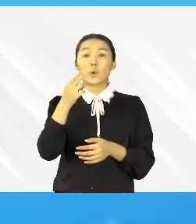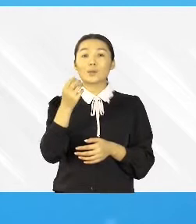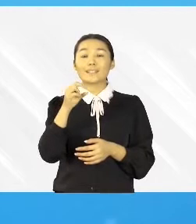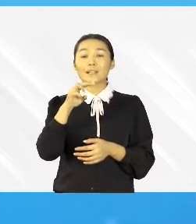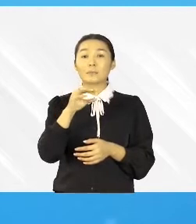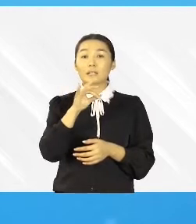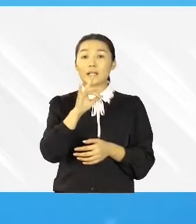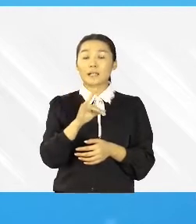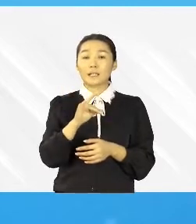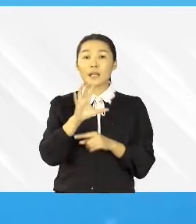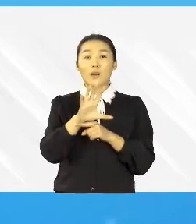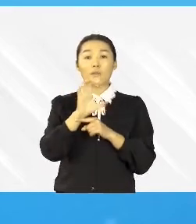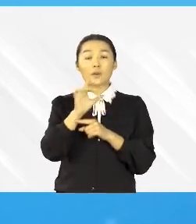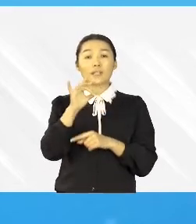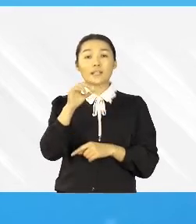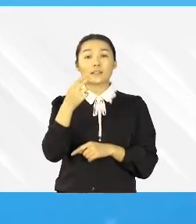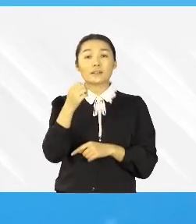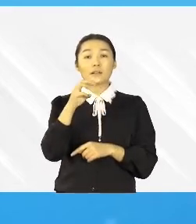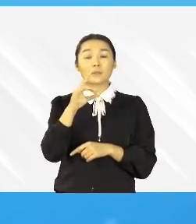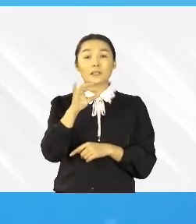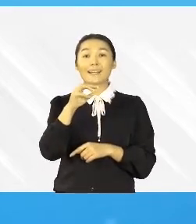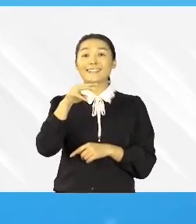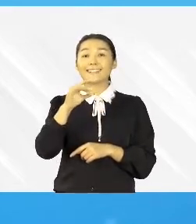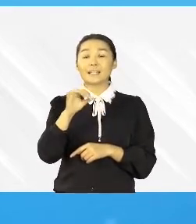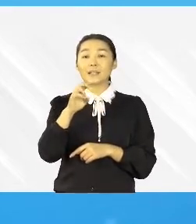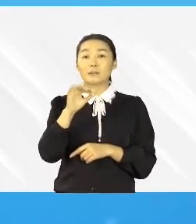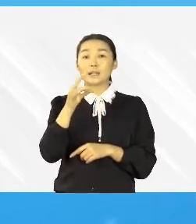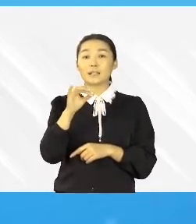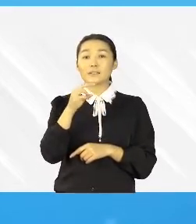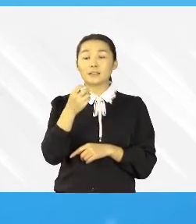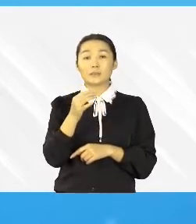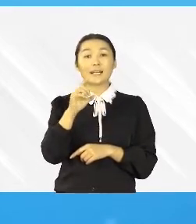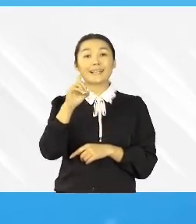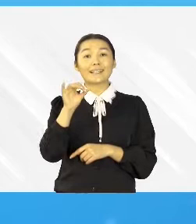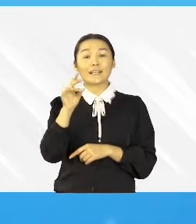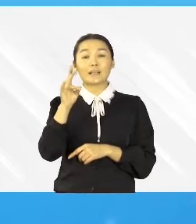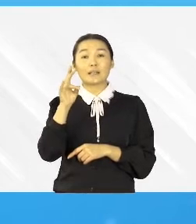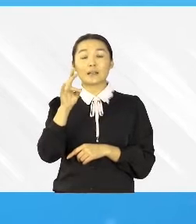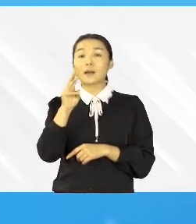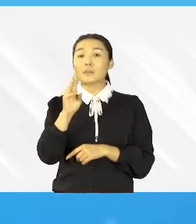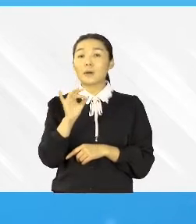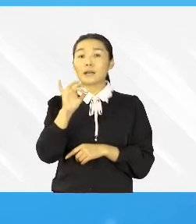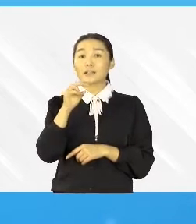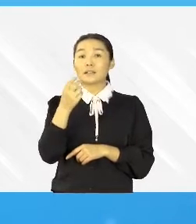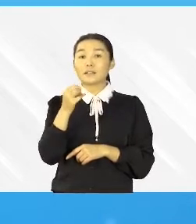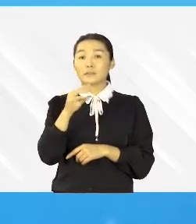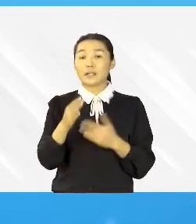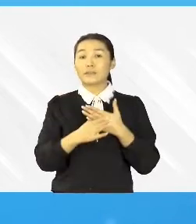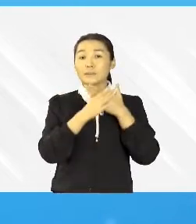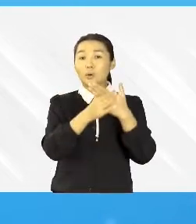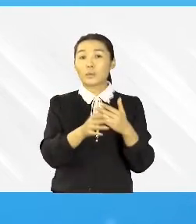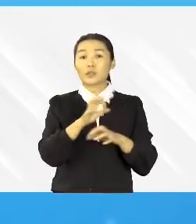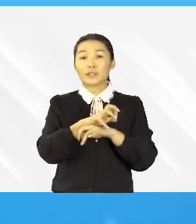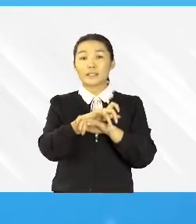проприоцепторы, фоторецепторы, терморецепторы, хеморецепторы. С их помощью насекомые